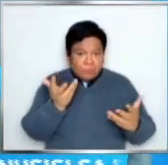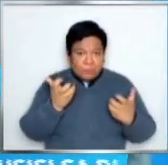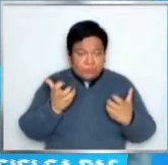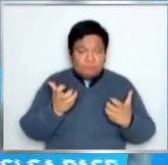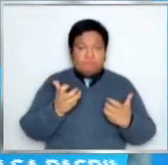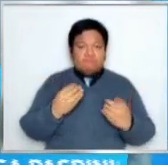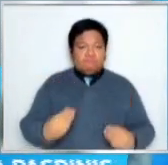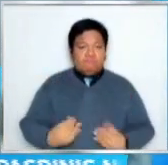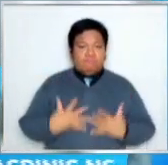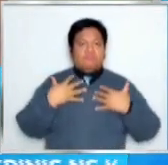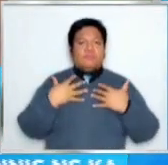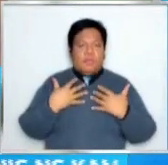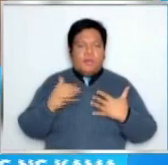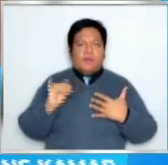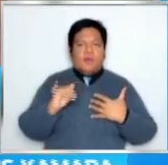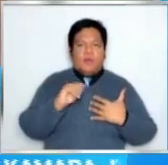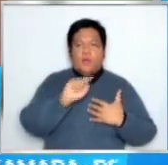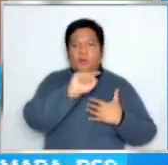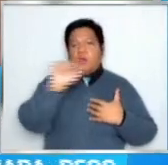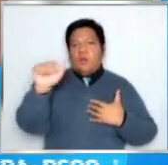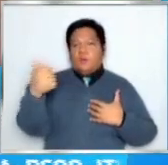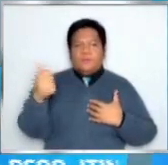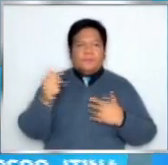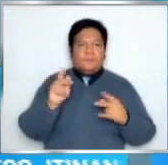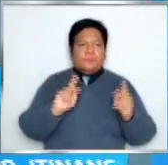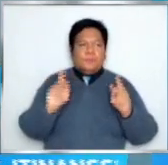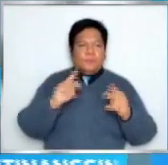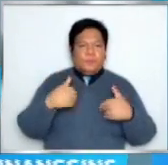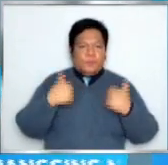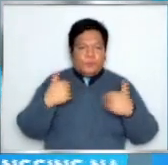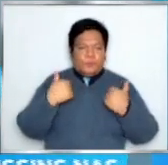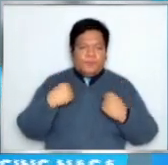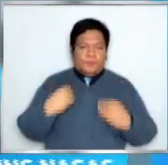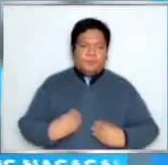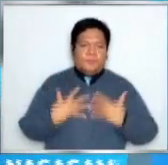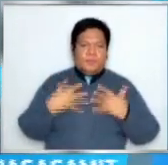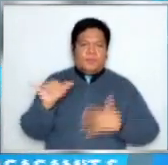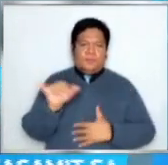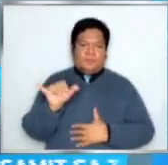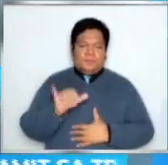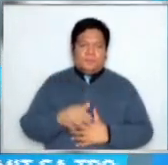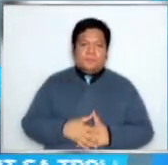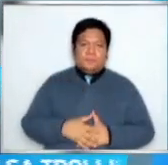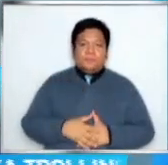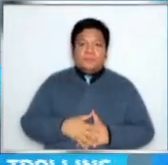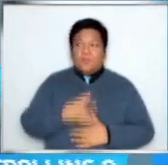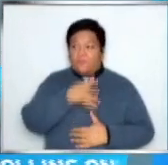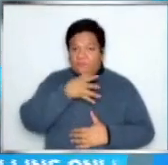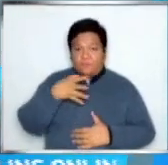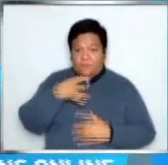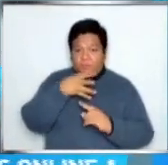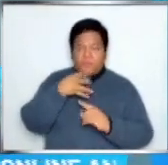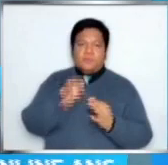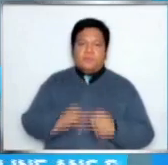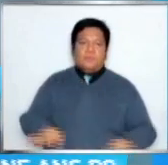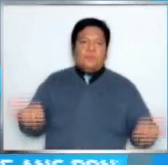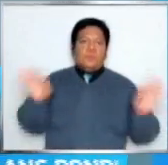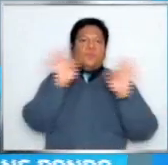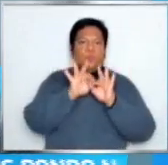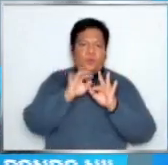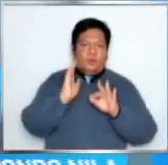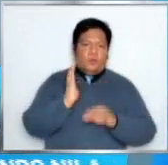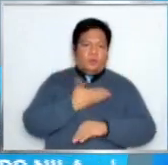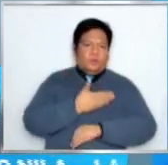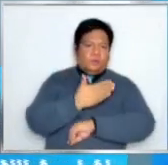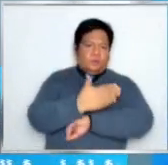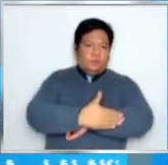yung ibang mga kabataan. Ang mga magsasaka ay napakahalaga sa ating bansa kasi